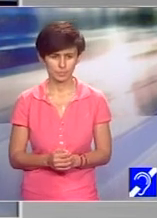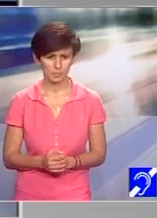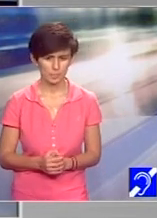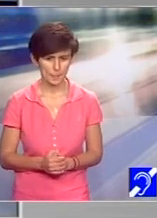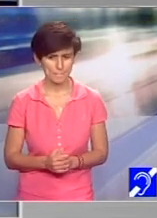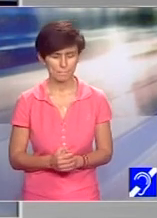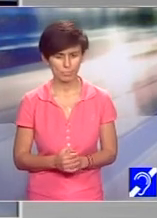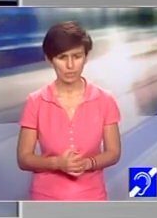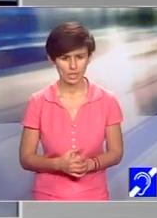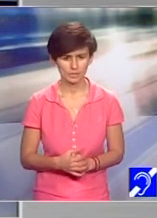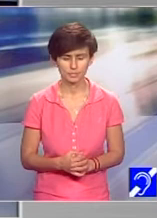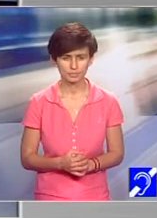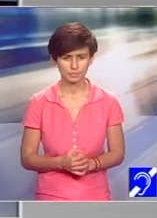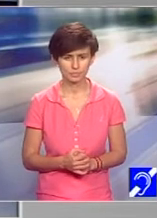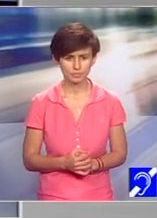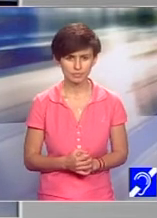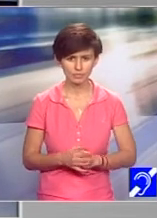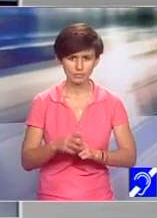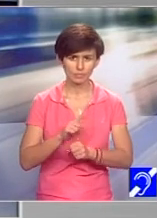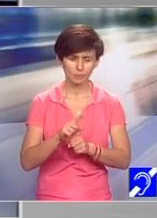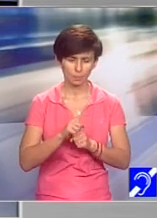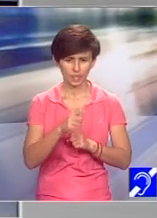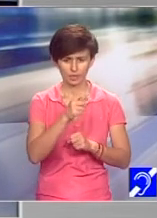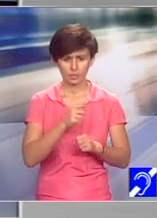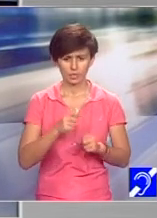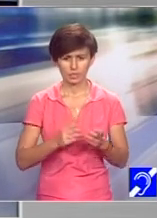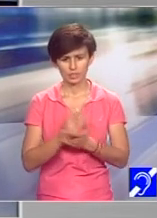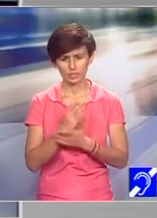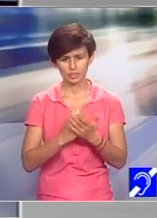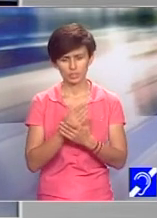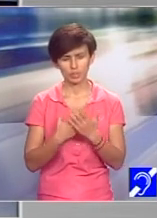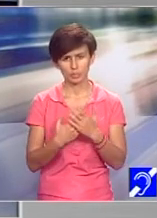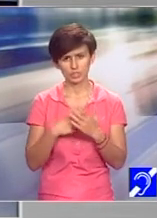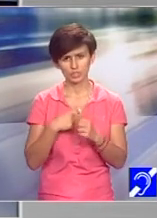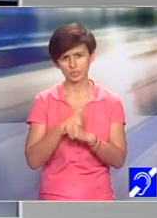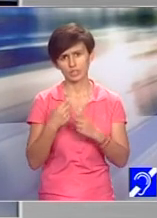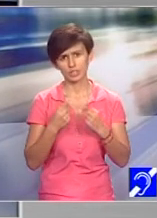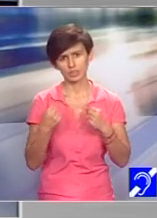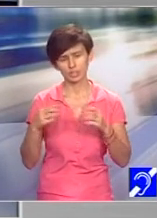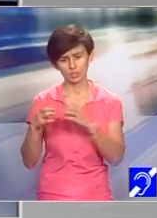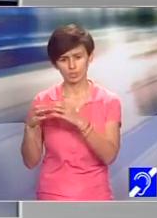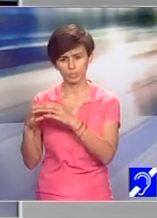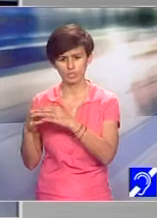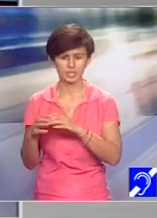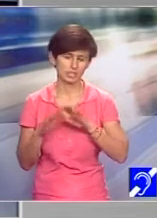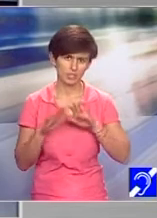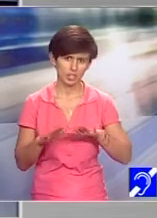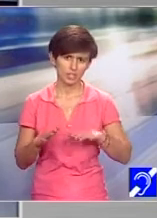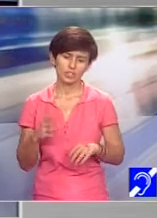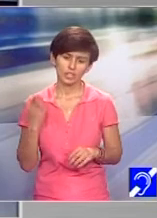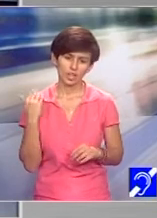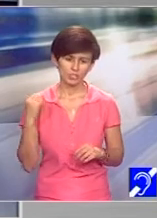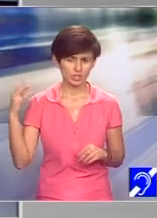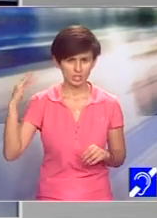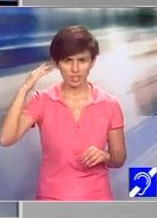bineînțeles că lucrurile și proiectul va continua, pentru că există foarte multe astfel de comunități și de aceea a fost și